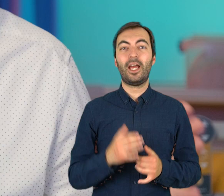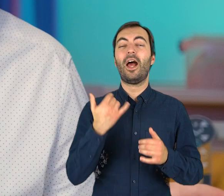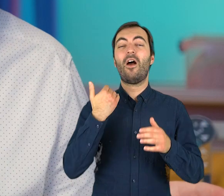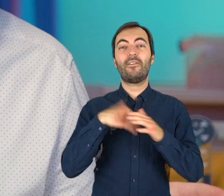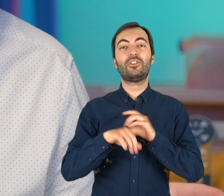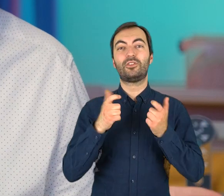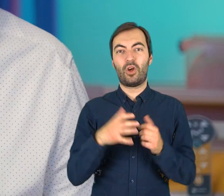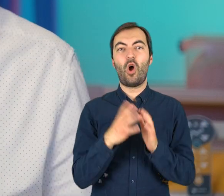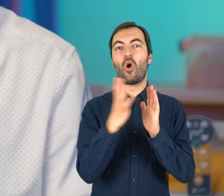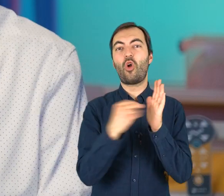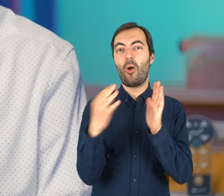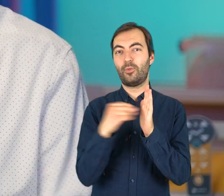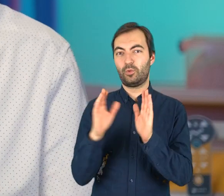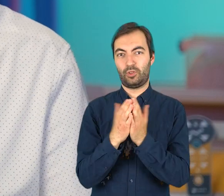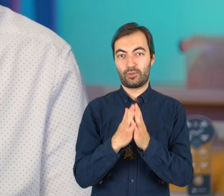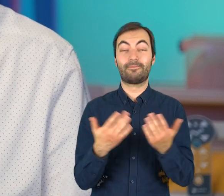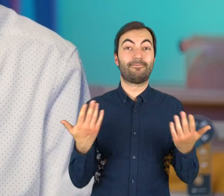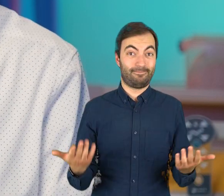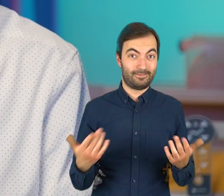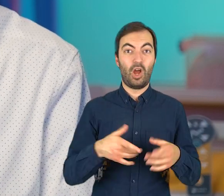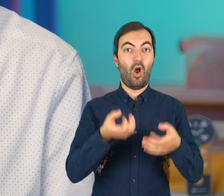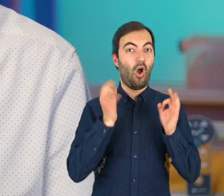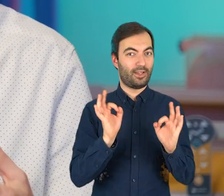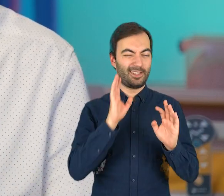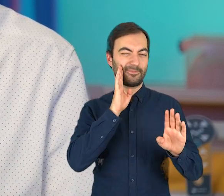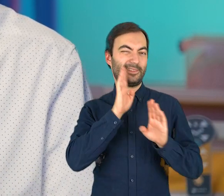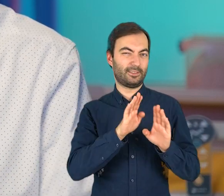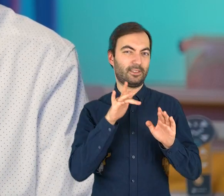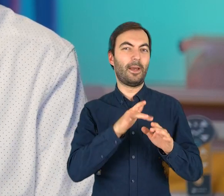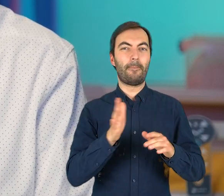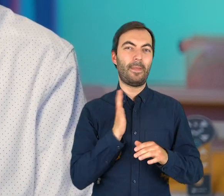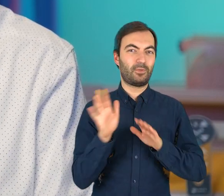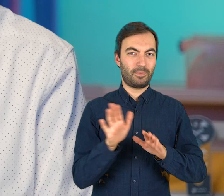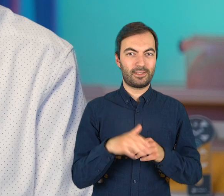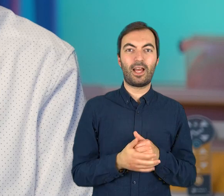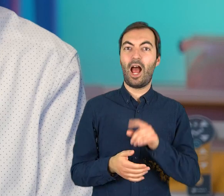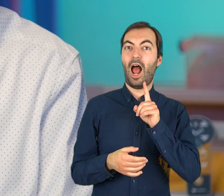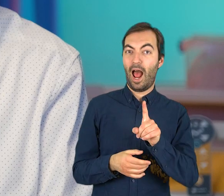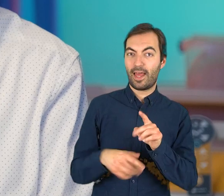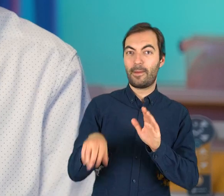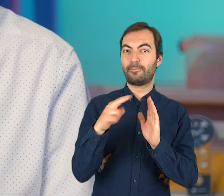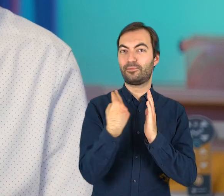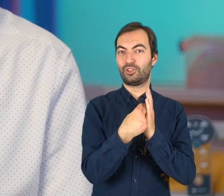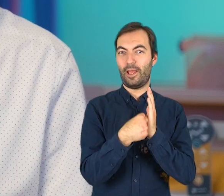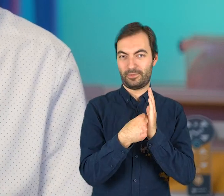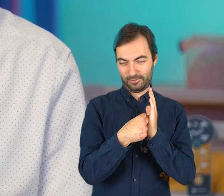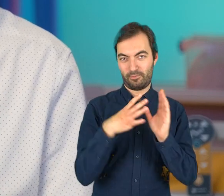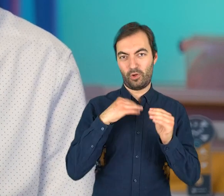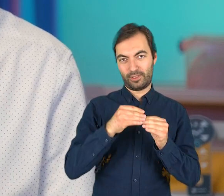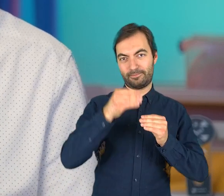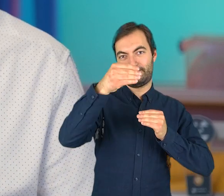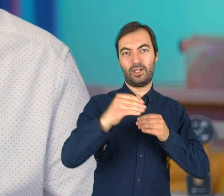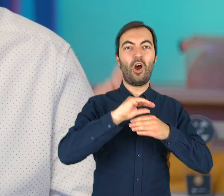został w bezpiecznym miejscu, ale by przepis znalazł się poza komórkową biblioteką, czyli jądrem. Kopia